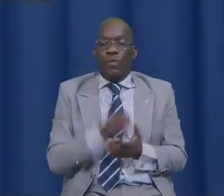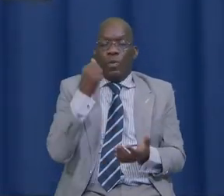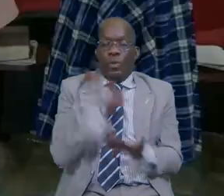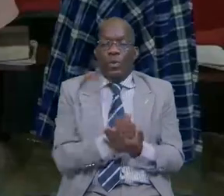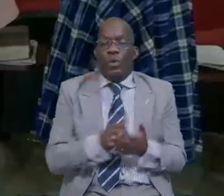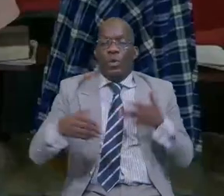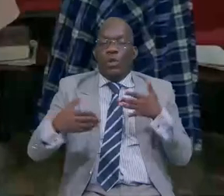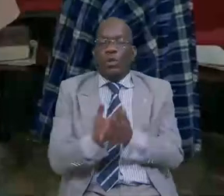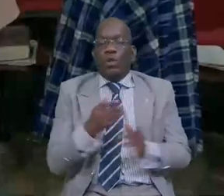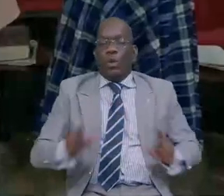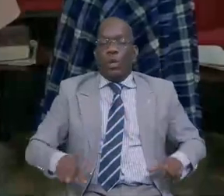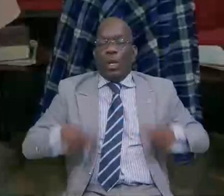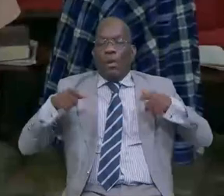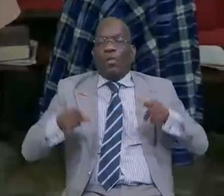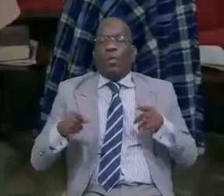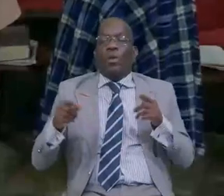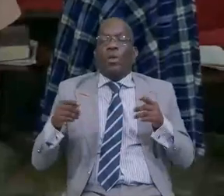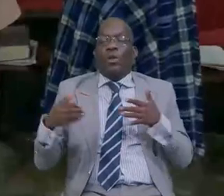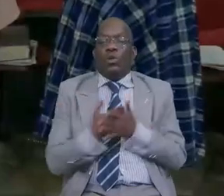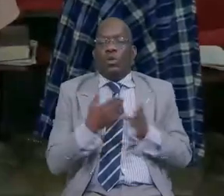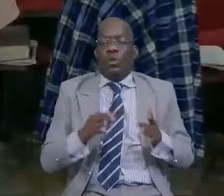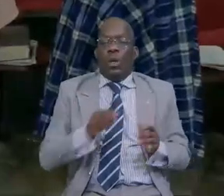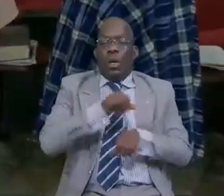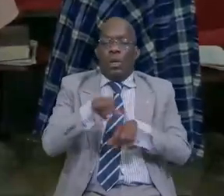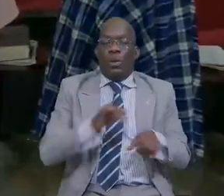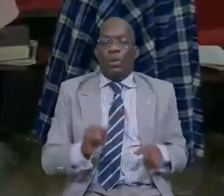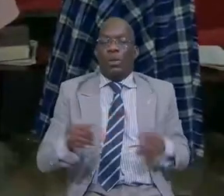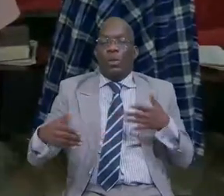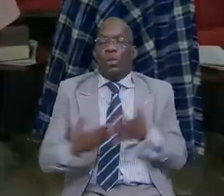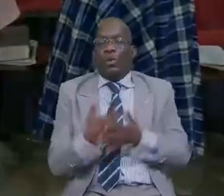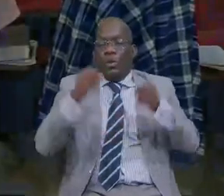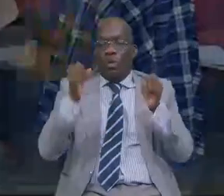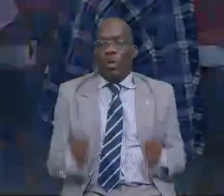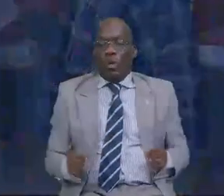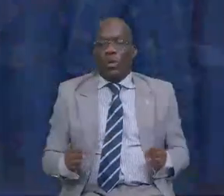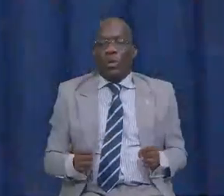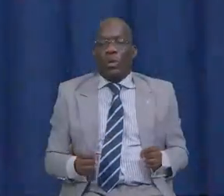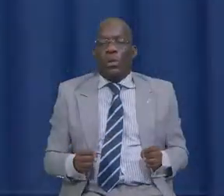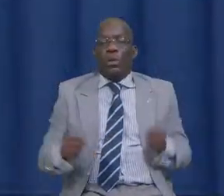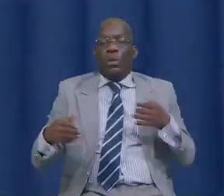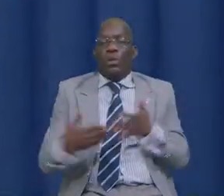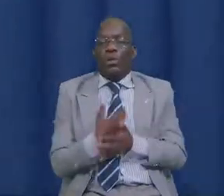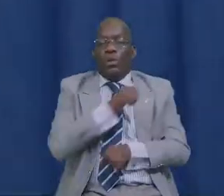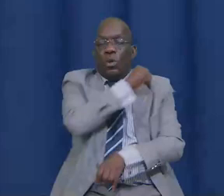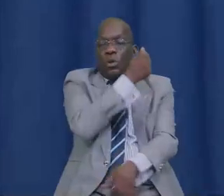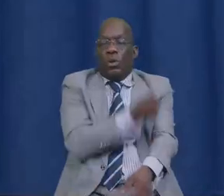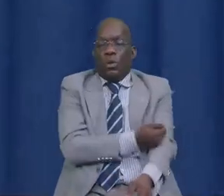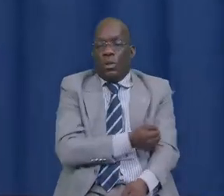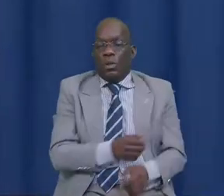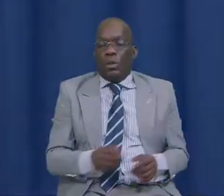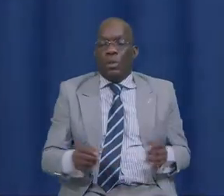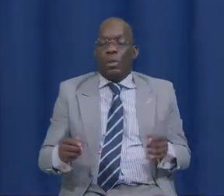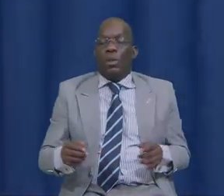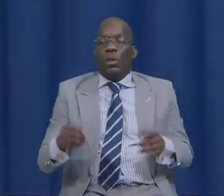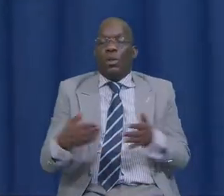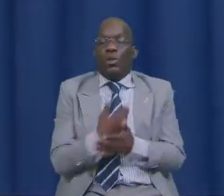Une nouvelle vie, une nouvelle onction, une nouvelle puissance, une nouvelle autorité,